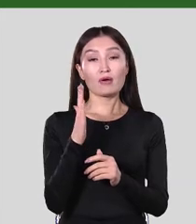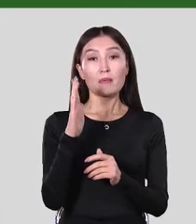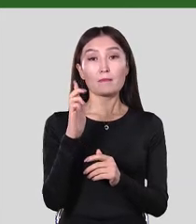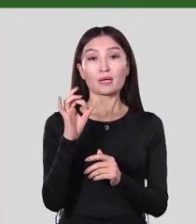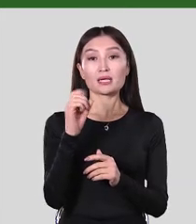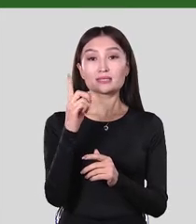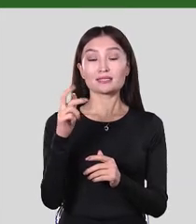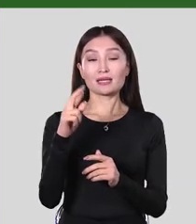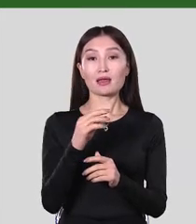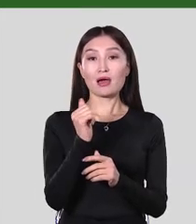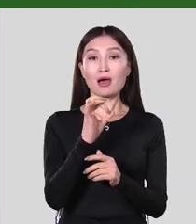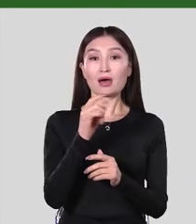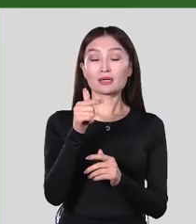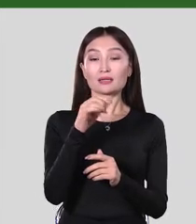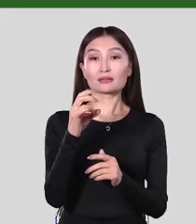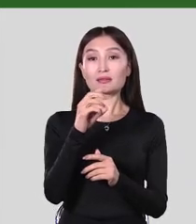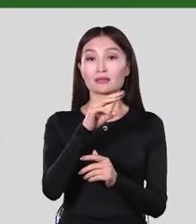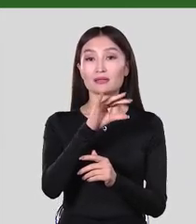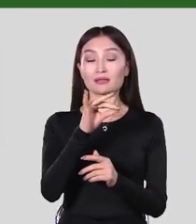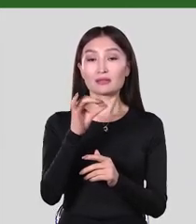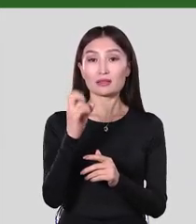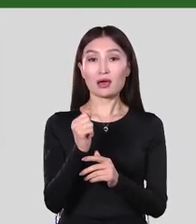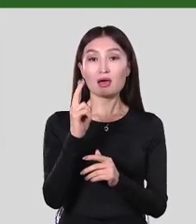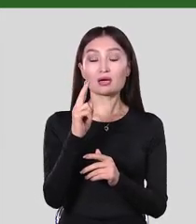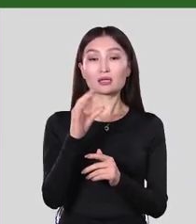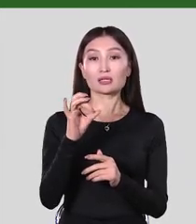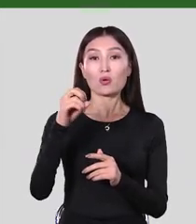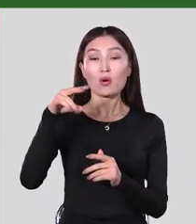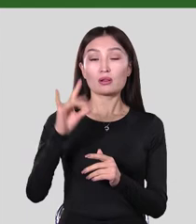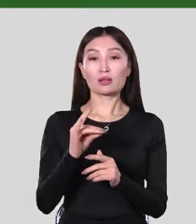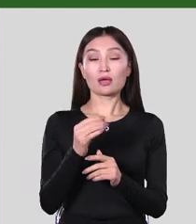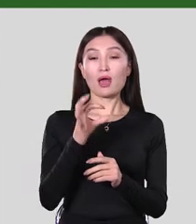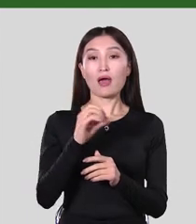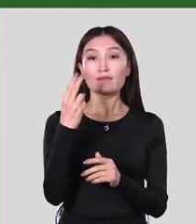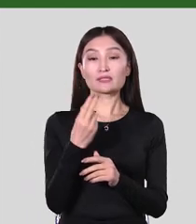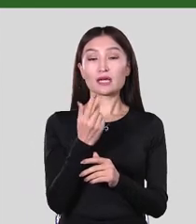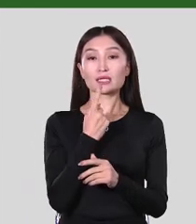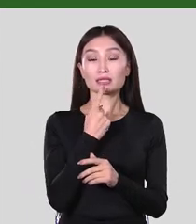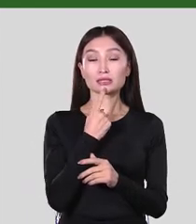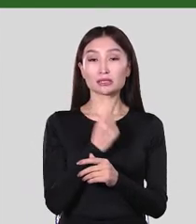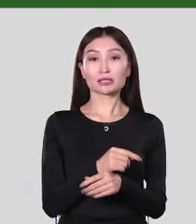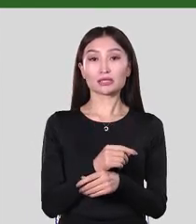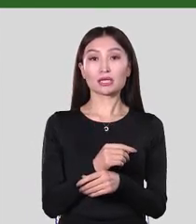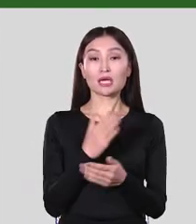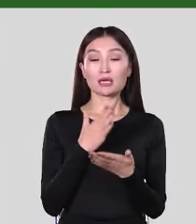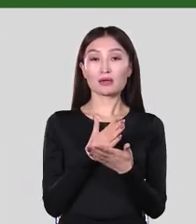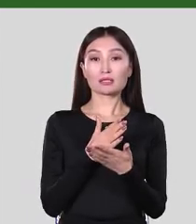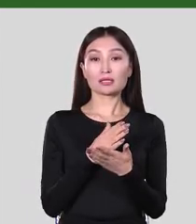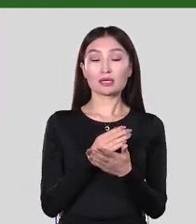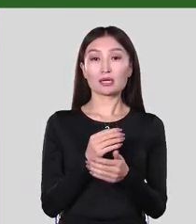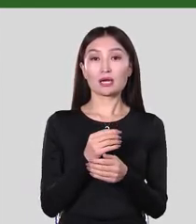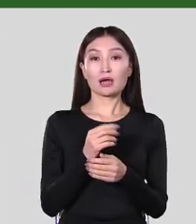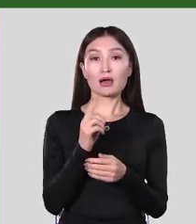в основном заселена креолами. Официальные языки, на которых говорят жители, являются